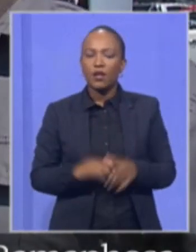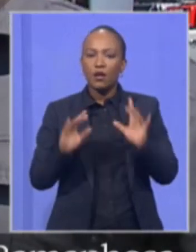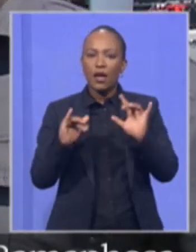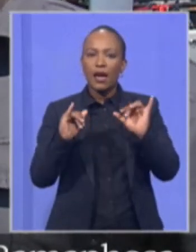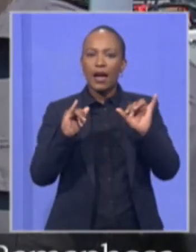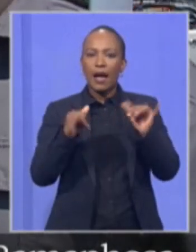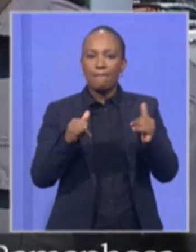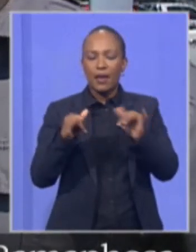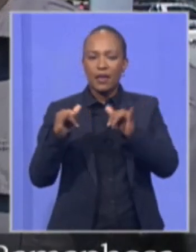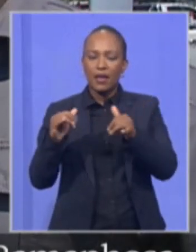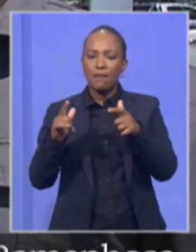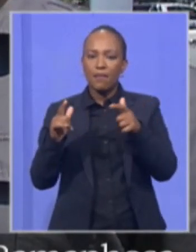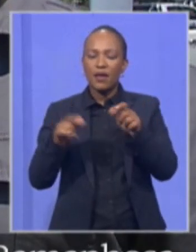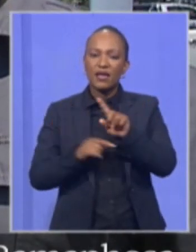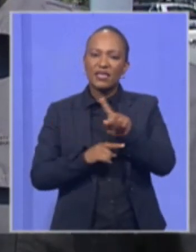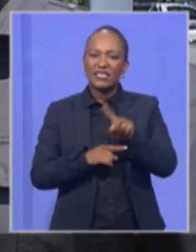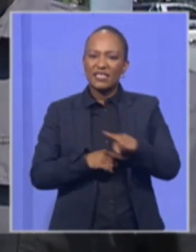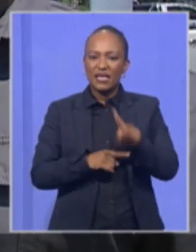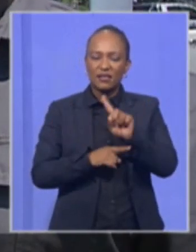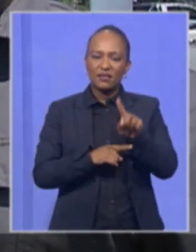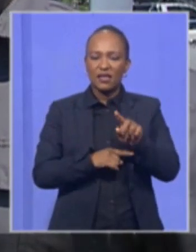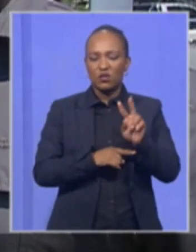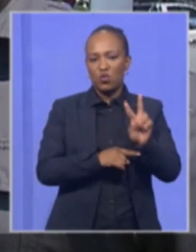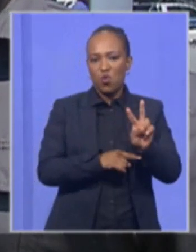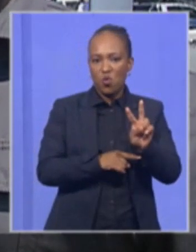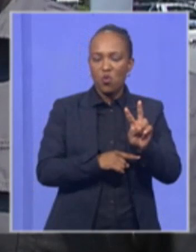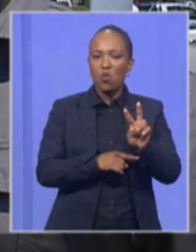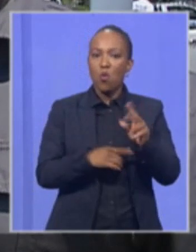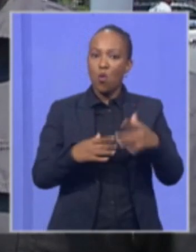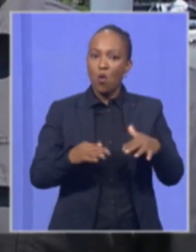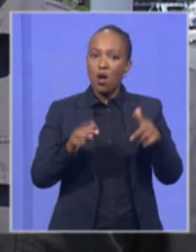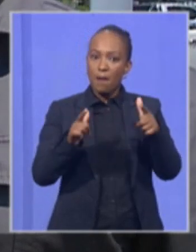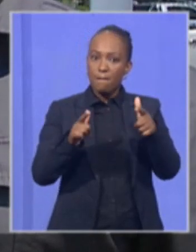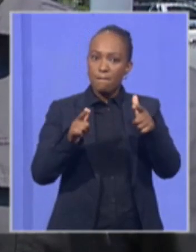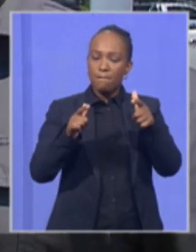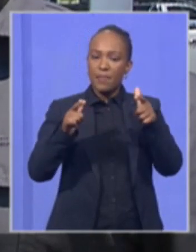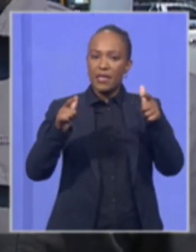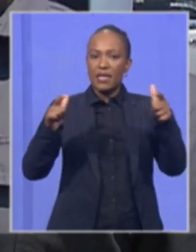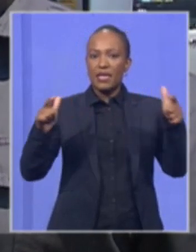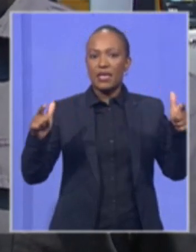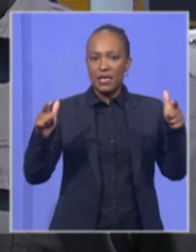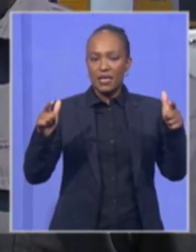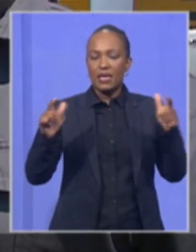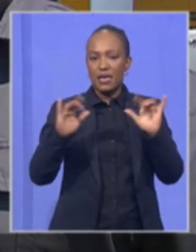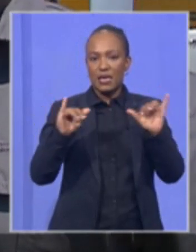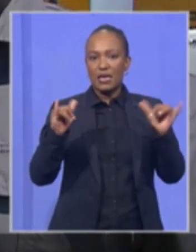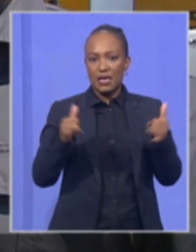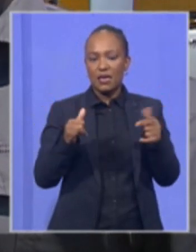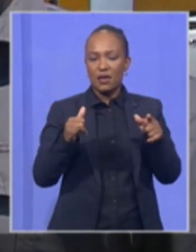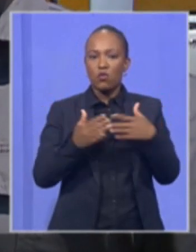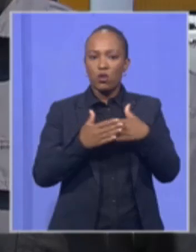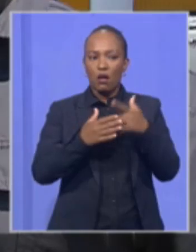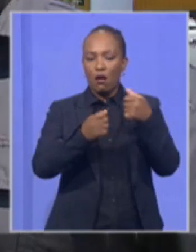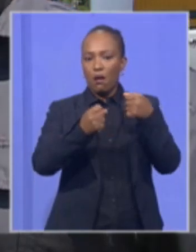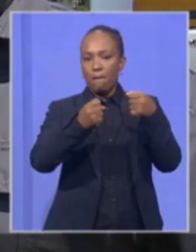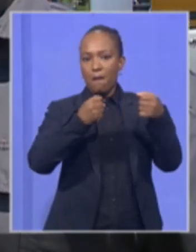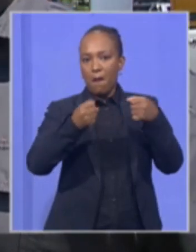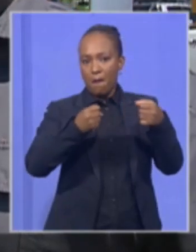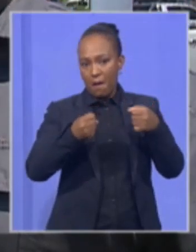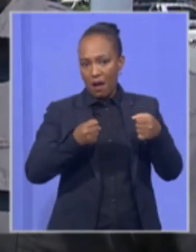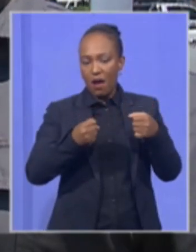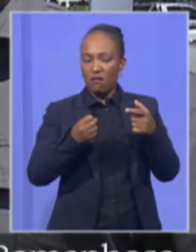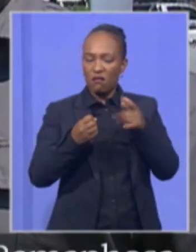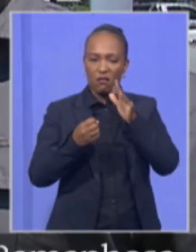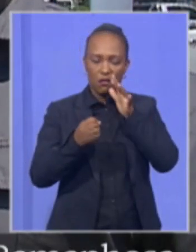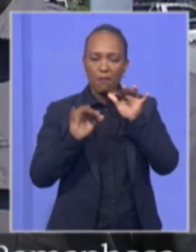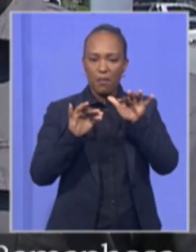tshwana bo-Z2 ka mmogo le bolona le ka mokana tšona di-expanda di ba tše digolo gomme di kgona go hira batho ba bantšhi tšeo ka mokana ga